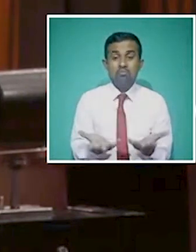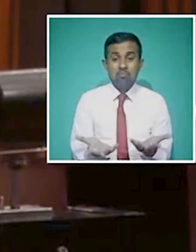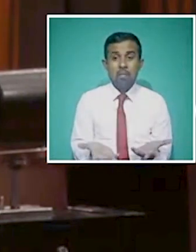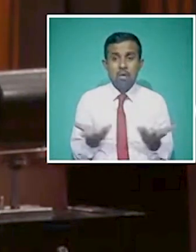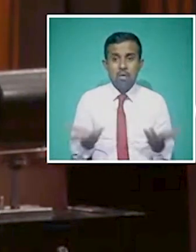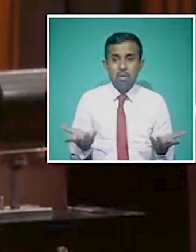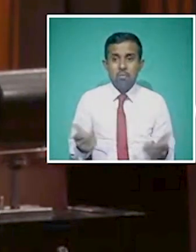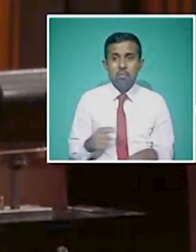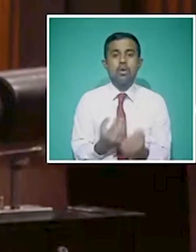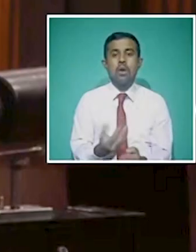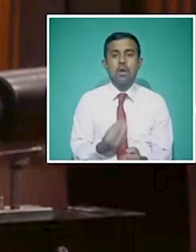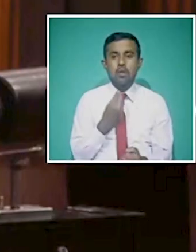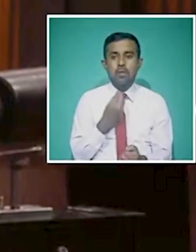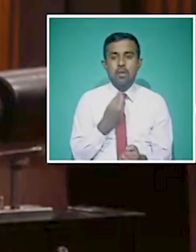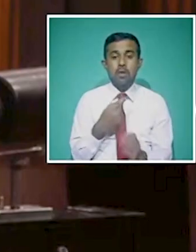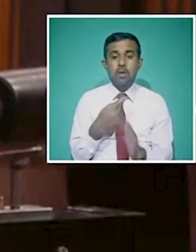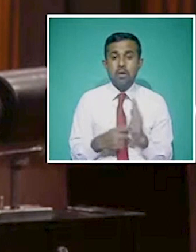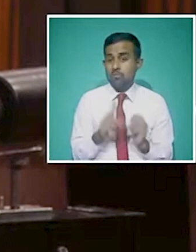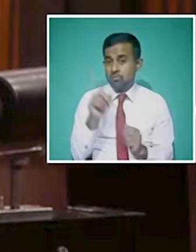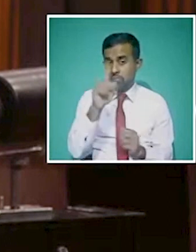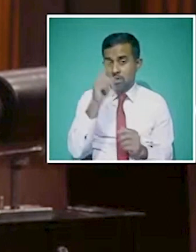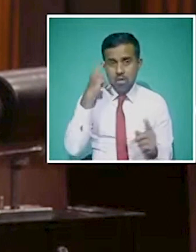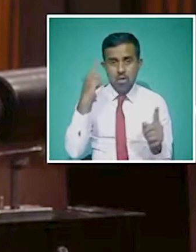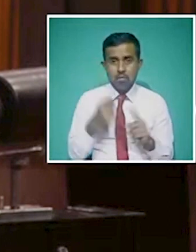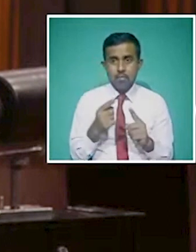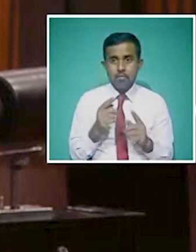එක මේ අවස්ථාවේ කියන්න ඕනේ Honorable Minister in charge of environment